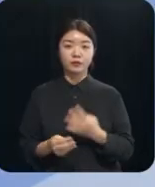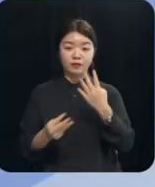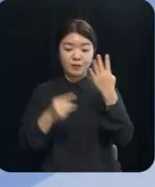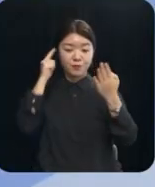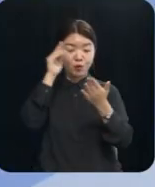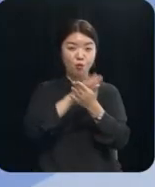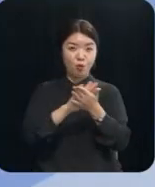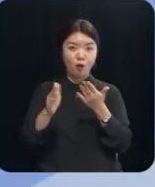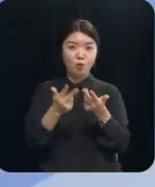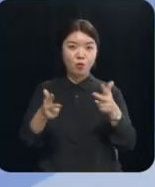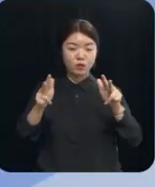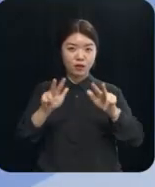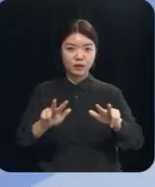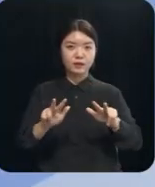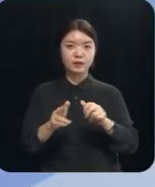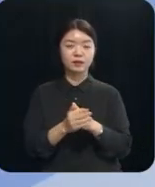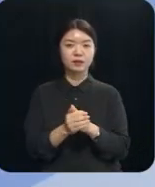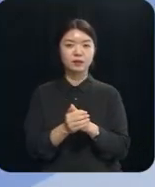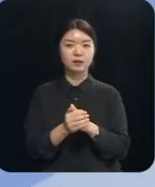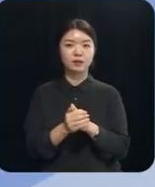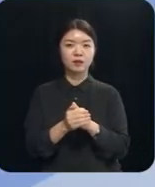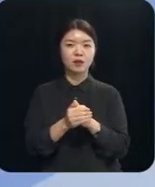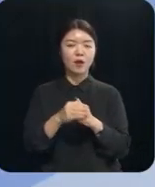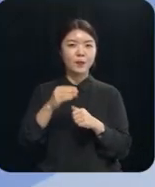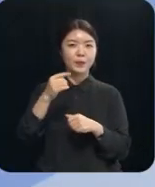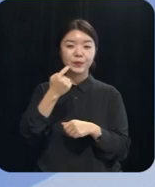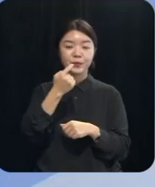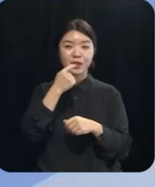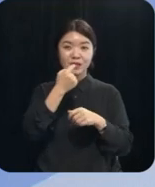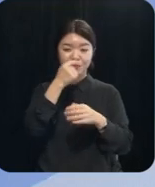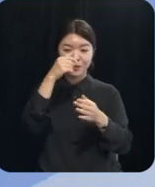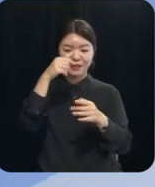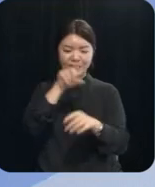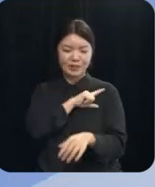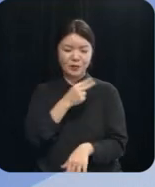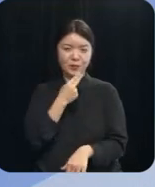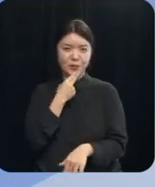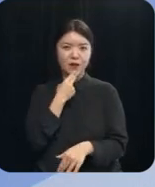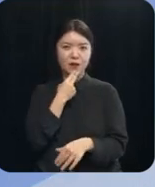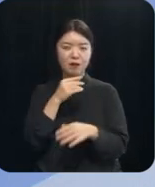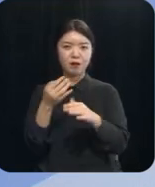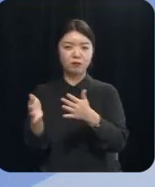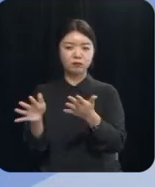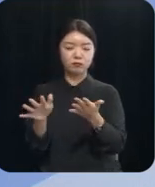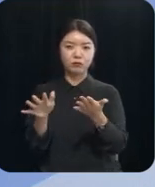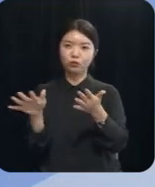4.3평화공원에는 백비가 누워 있습니다. 아무런 이름이 적혀지지 않죠.